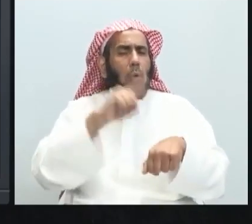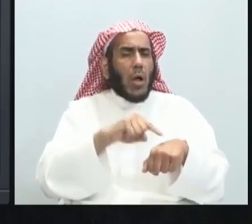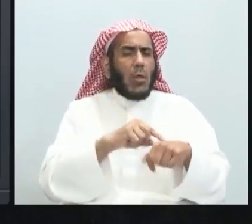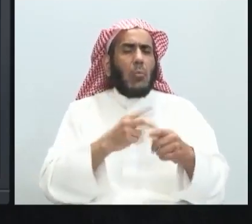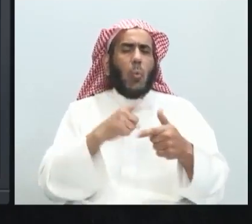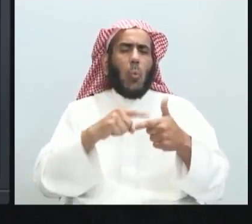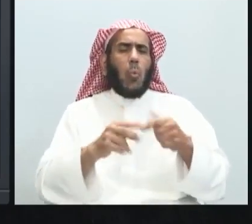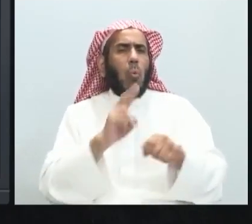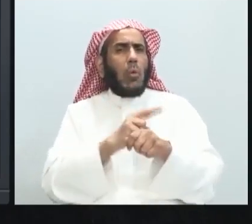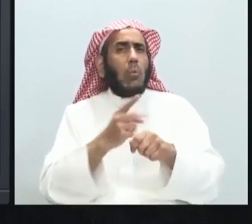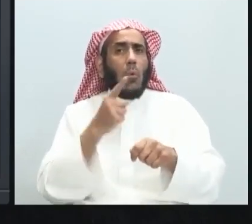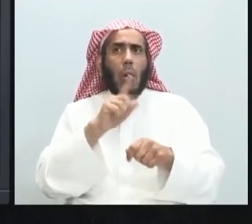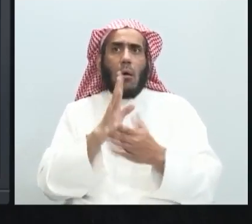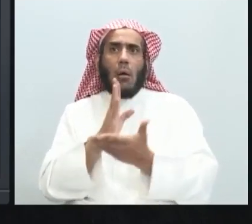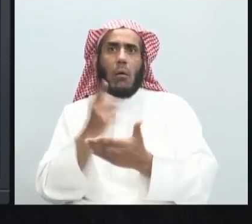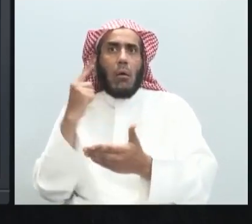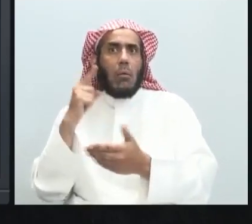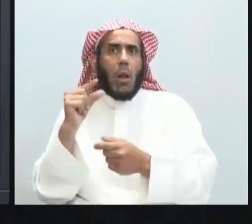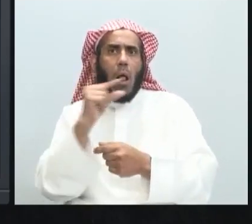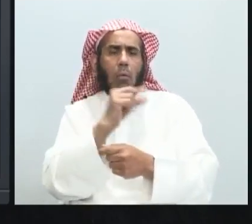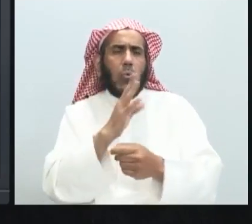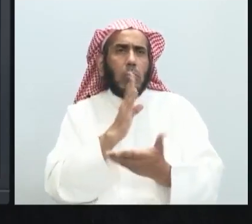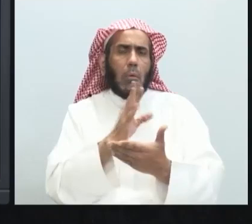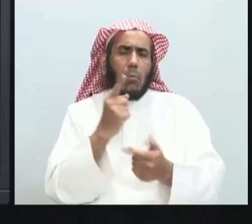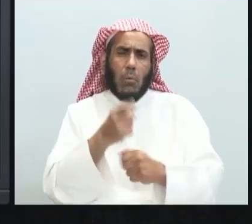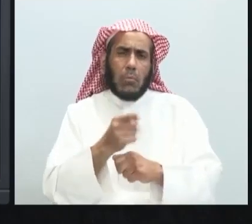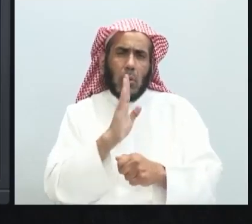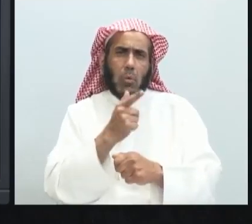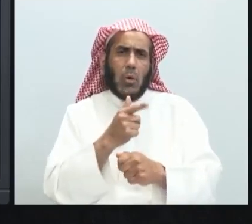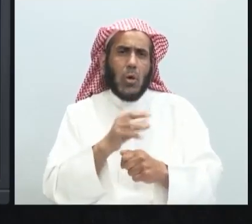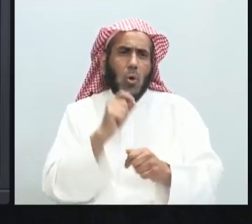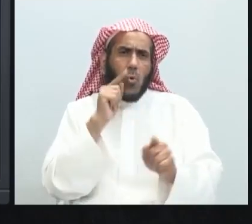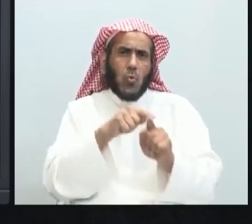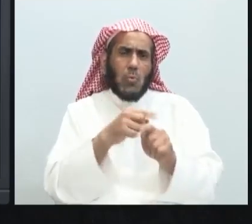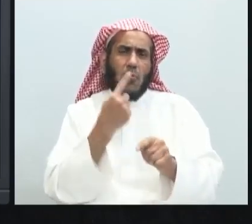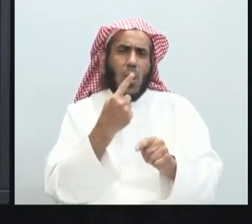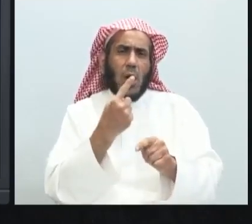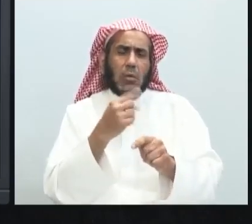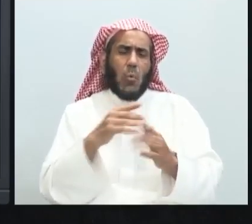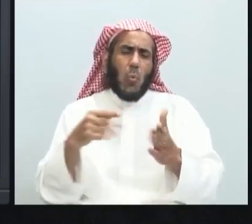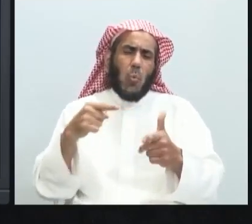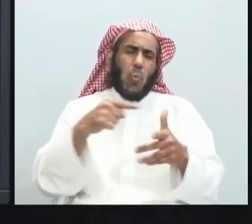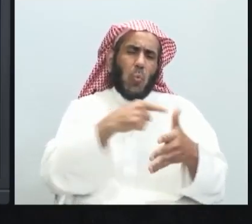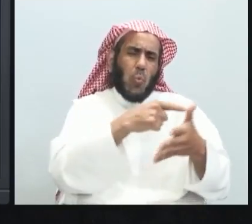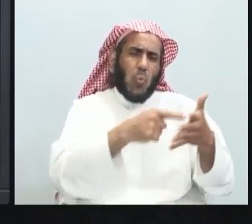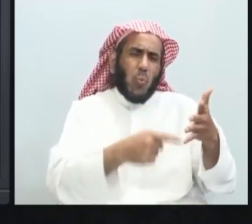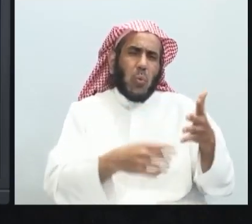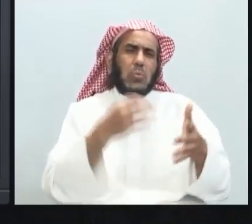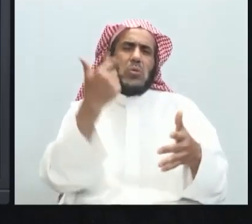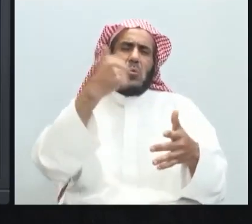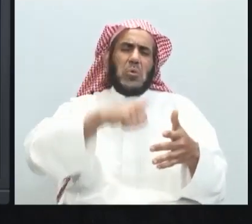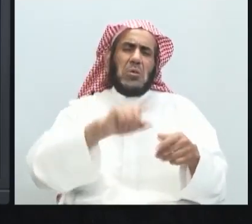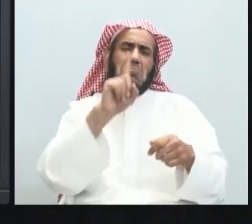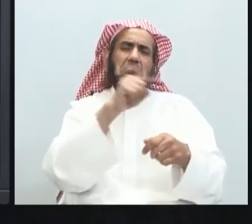وكذا فيصدق بتلك الكلمه التي قالها يصيب في واحده ويخط في 99